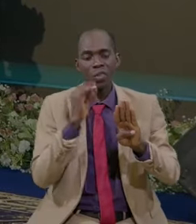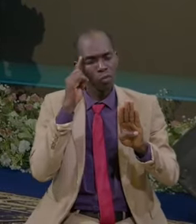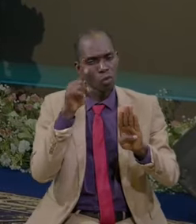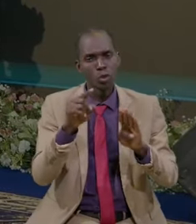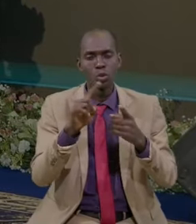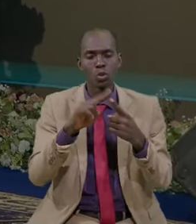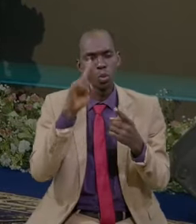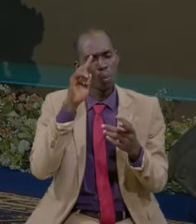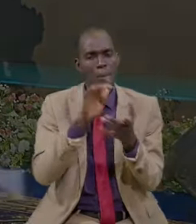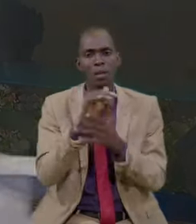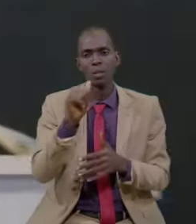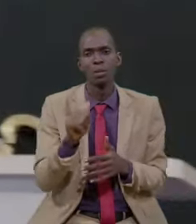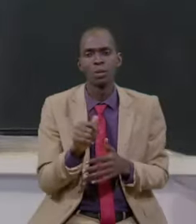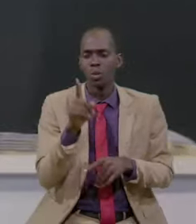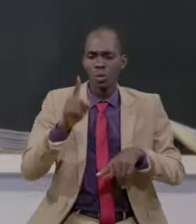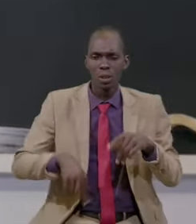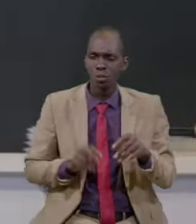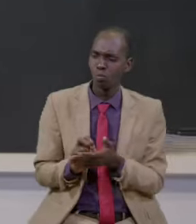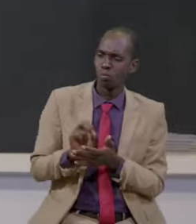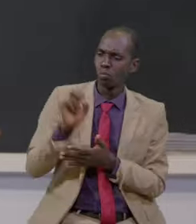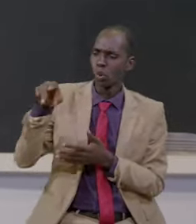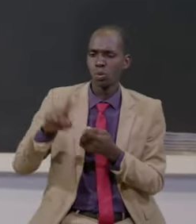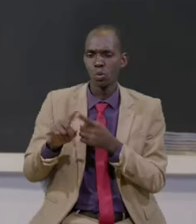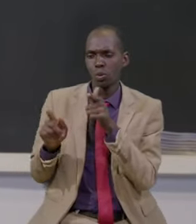peut pas aller seulement.